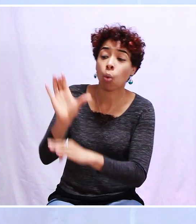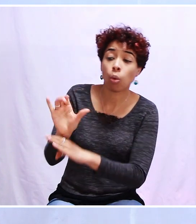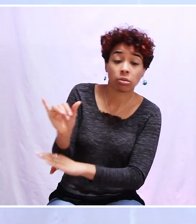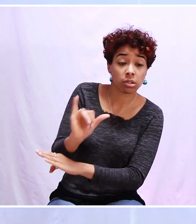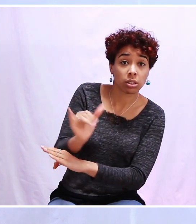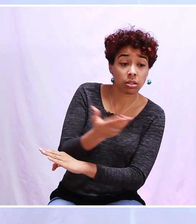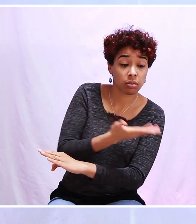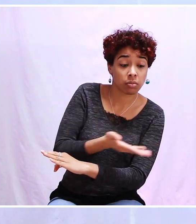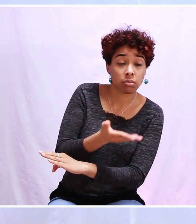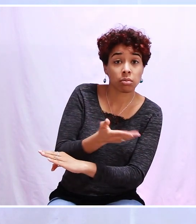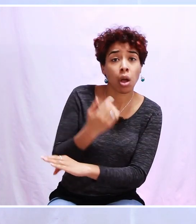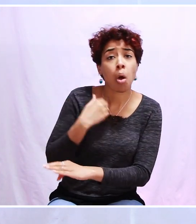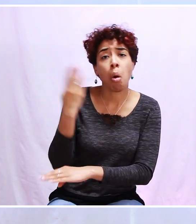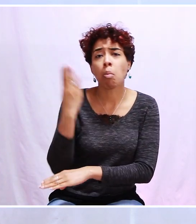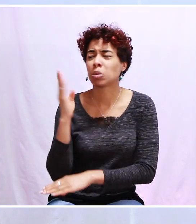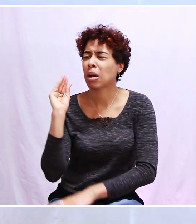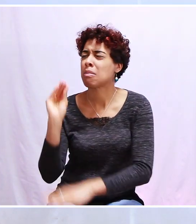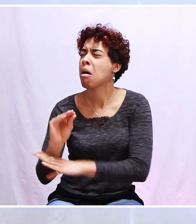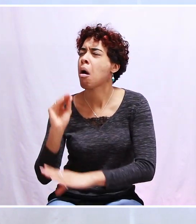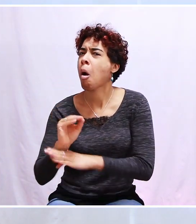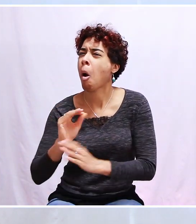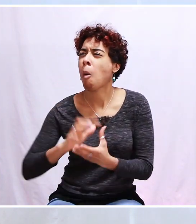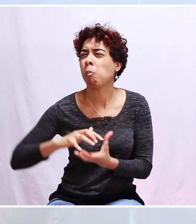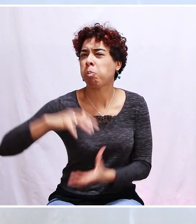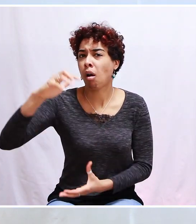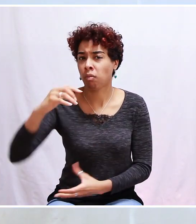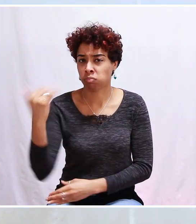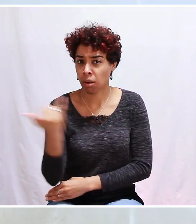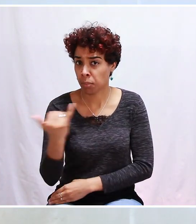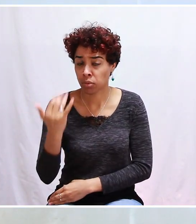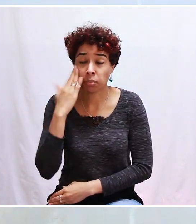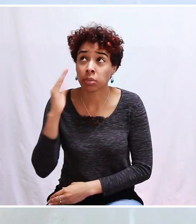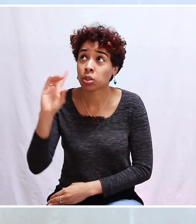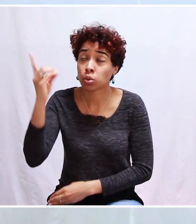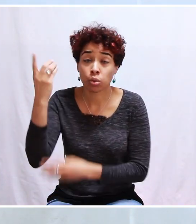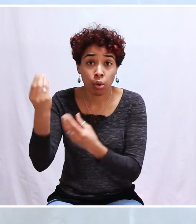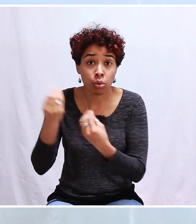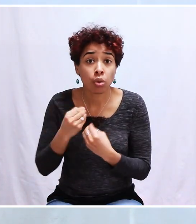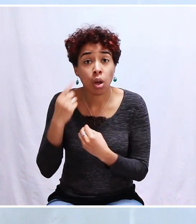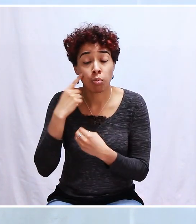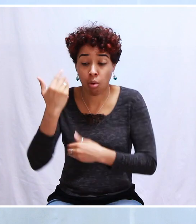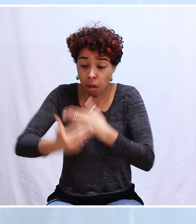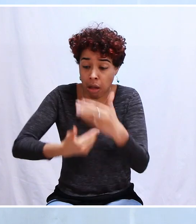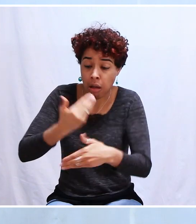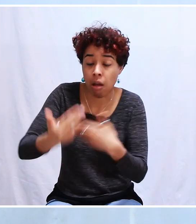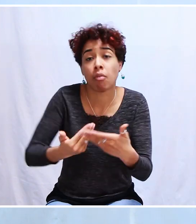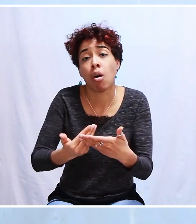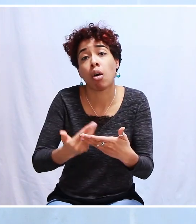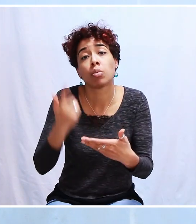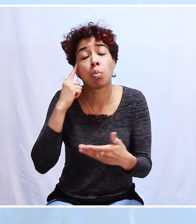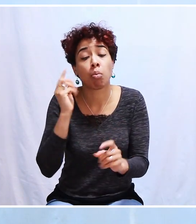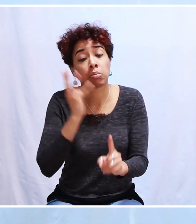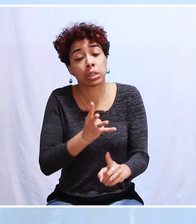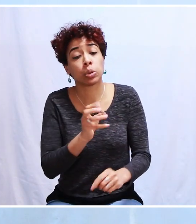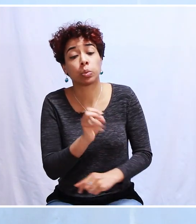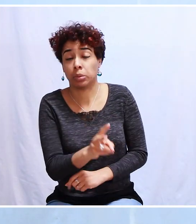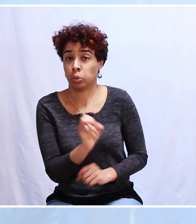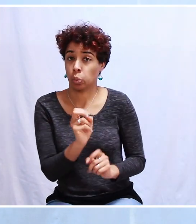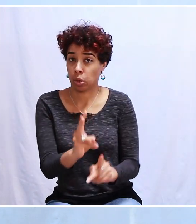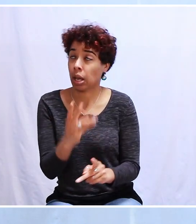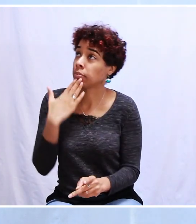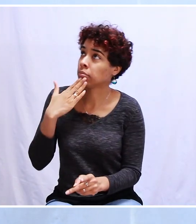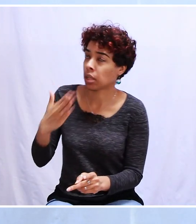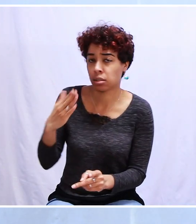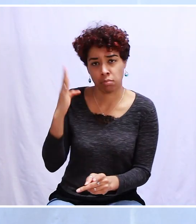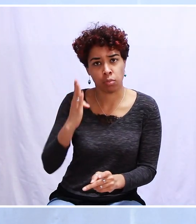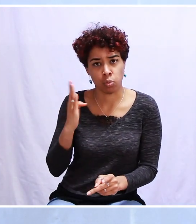Ai-je besoin de grandes ressources dans ce monde-là? Non. Si Dieu veut me les donner pour aller de l'avant dans une telle ou telle mission, merci Seigneur, parce